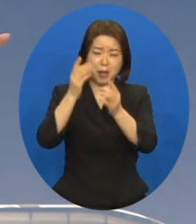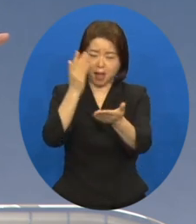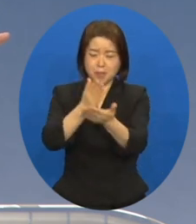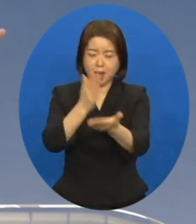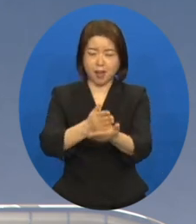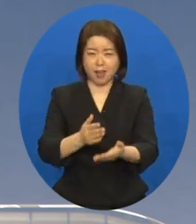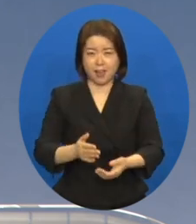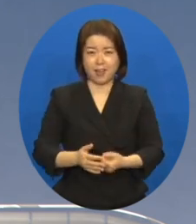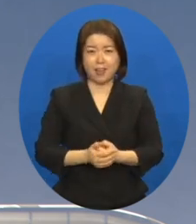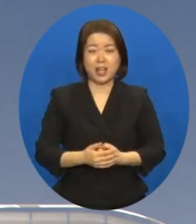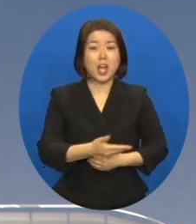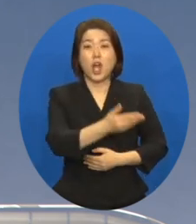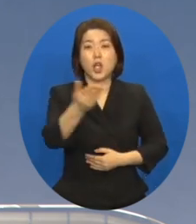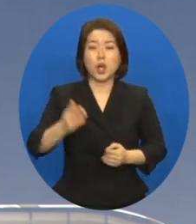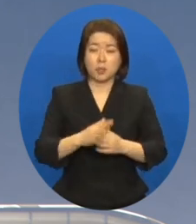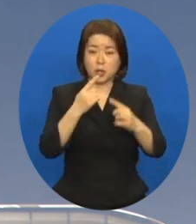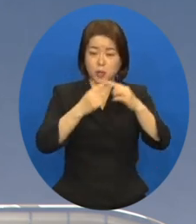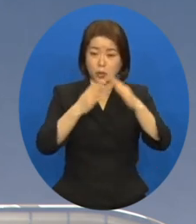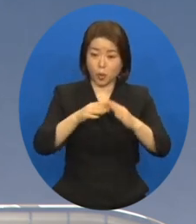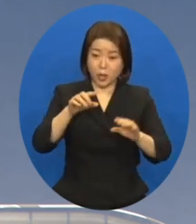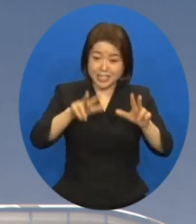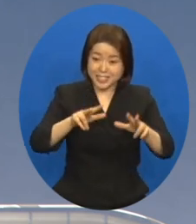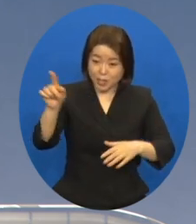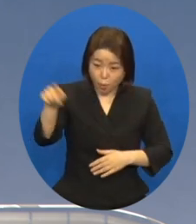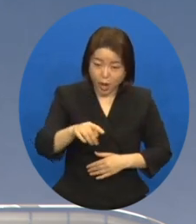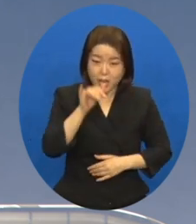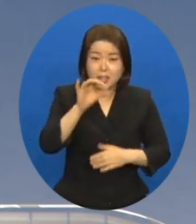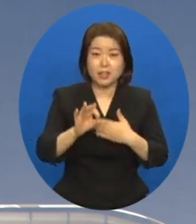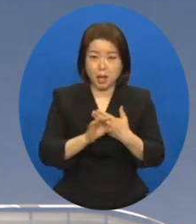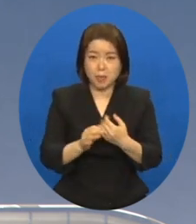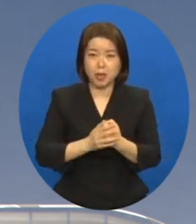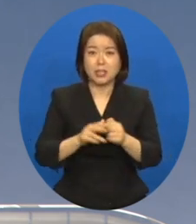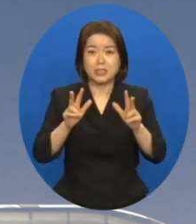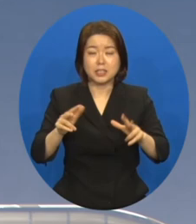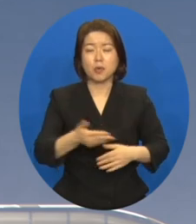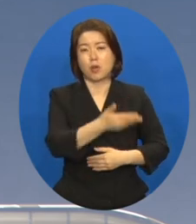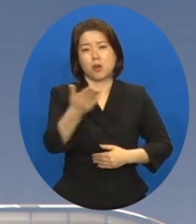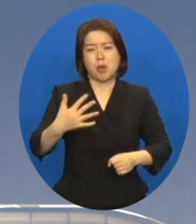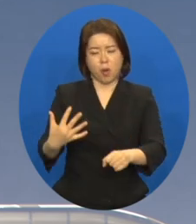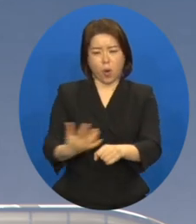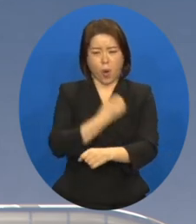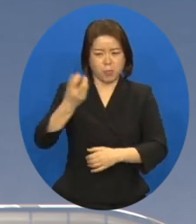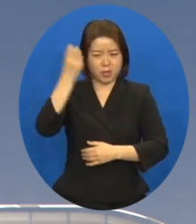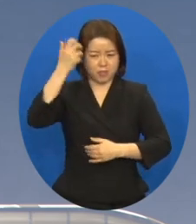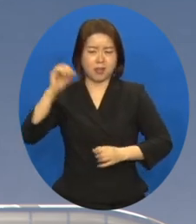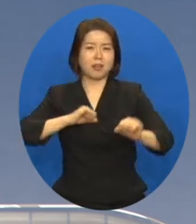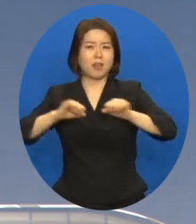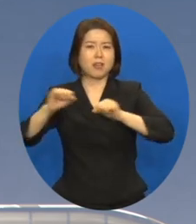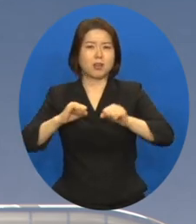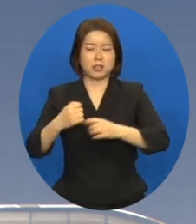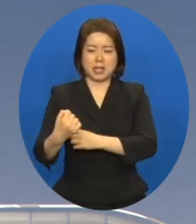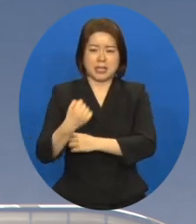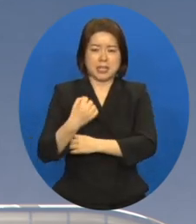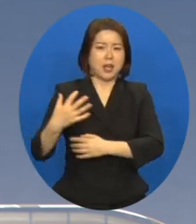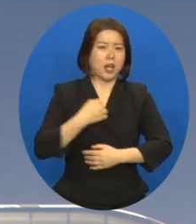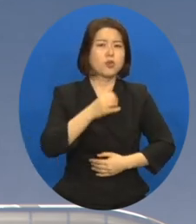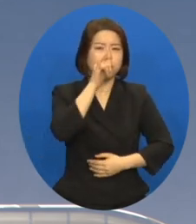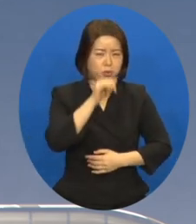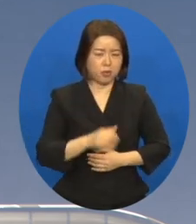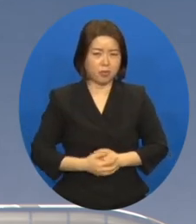마세요. 여러분이 교회 지금 나와 계시다면 여러분은 엄청난 성령의 역사를 지금 힘입고 있는